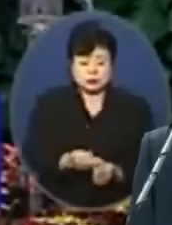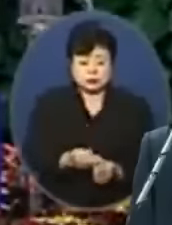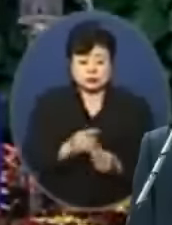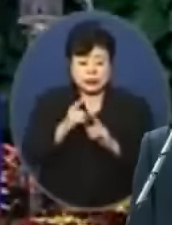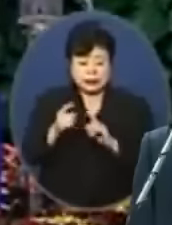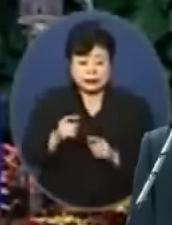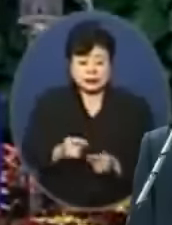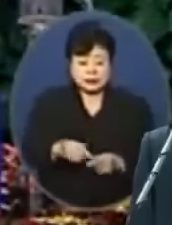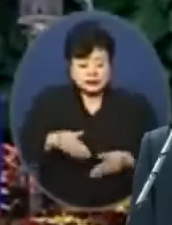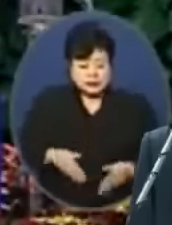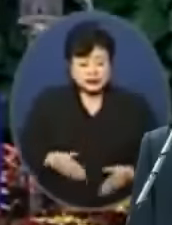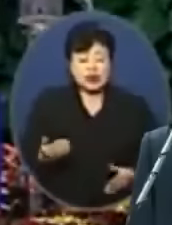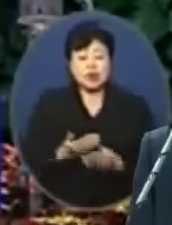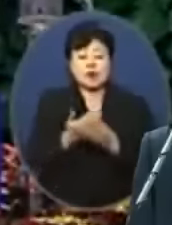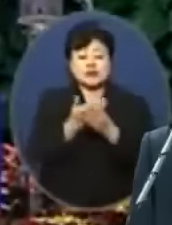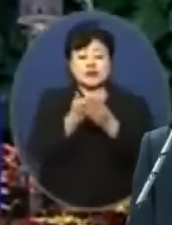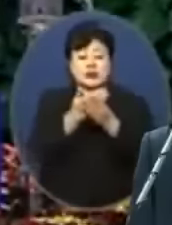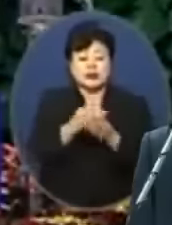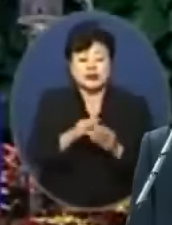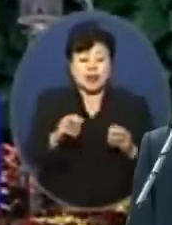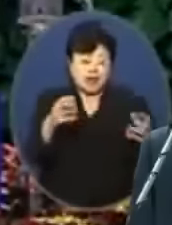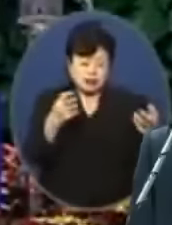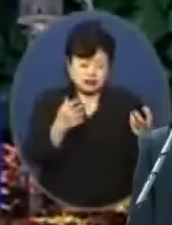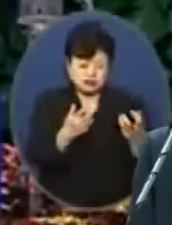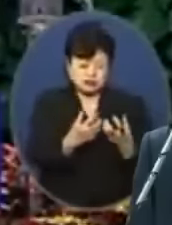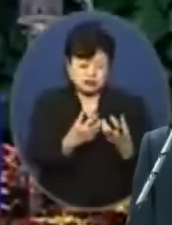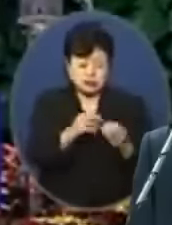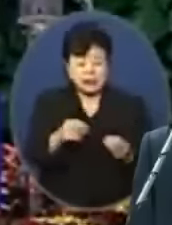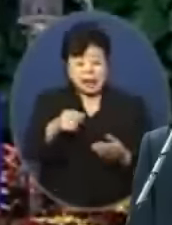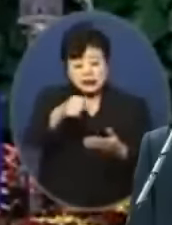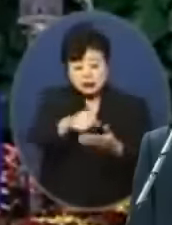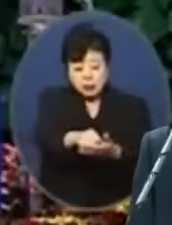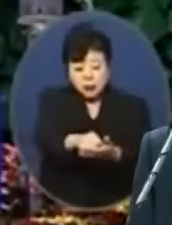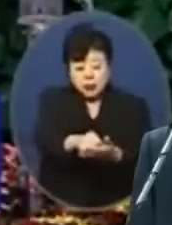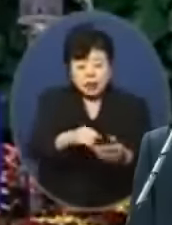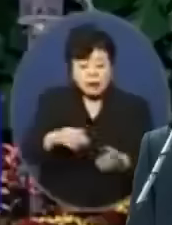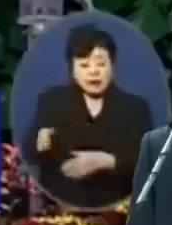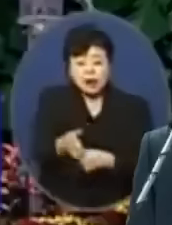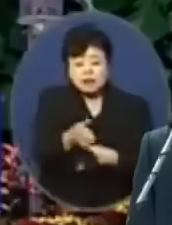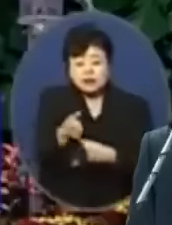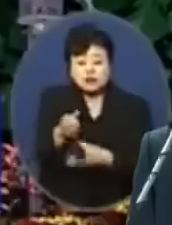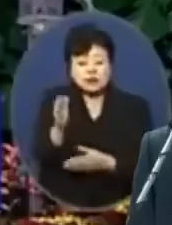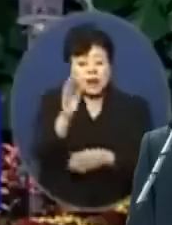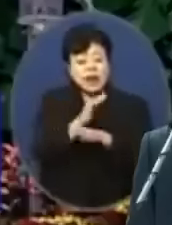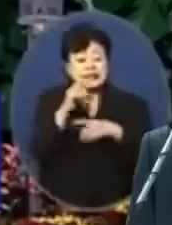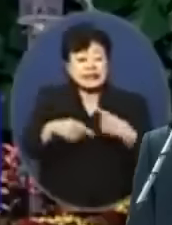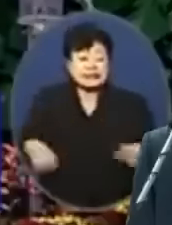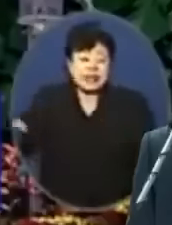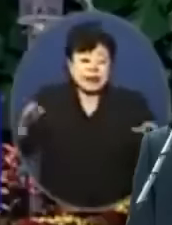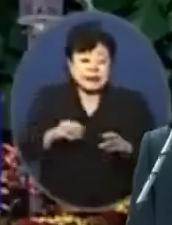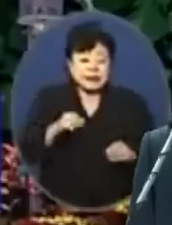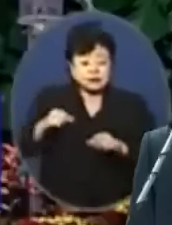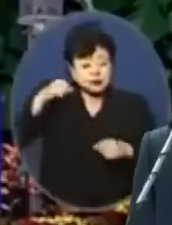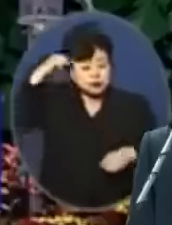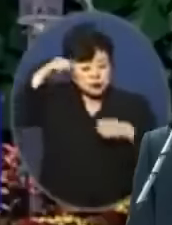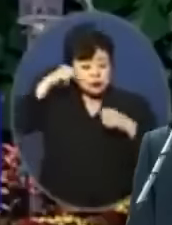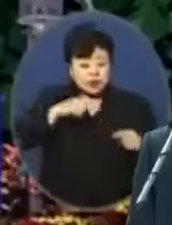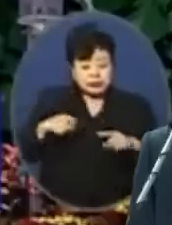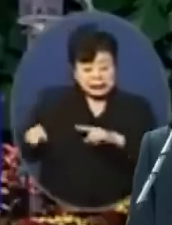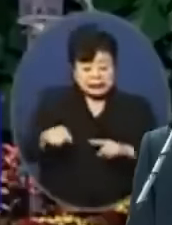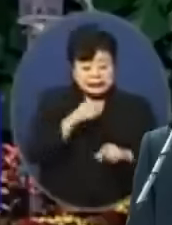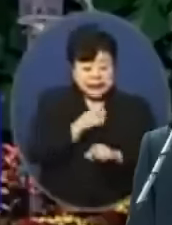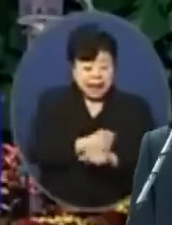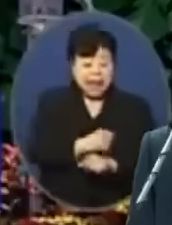이르시되 생육하고 번성하여 땅에 충만하라, 땅을 정복하라, 바다의 물고기와 하늘의 새와 땅에 움직이는 모든